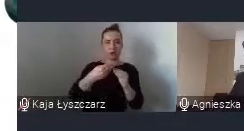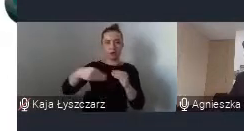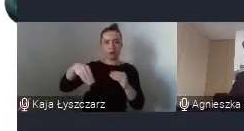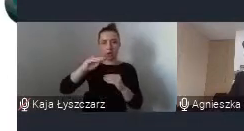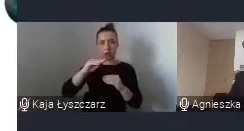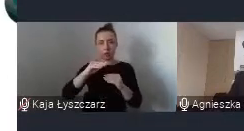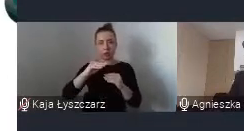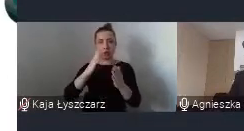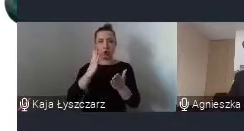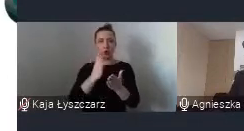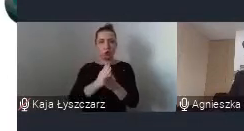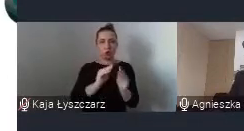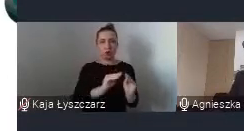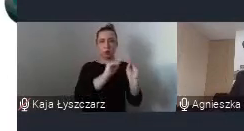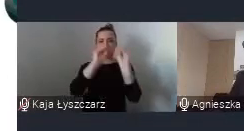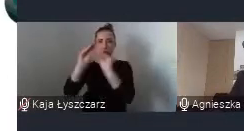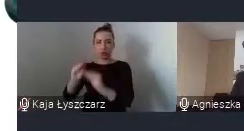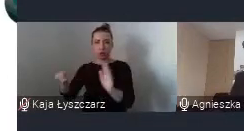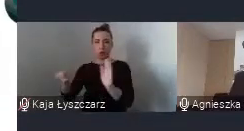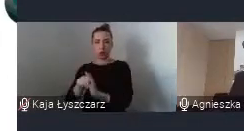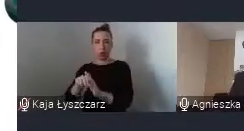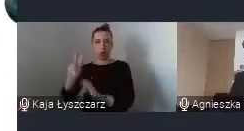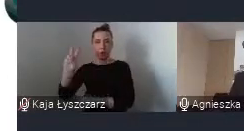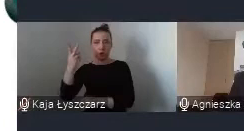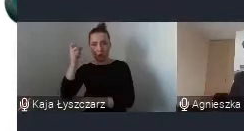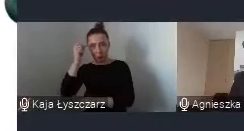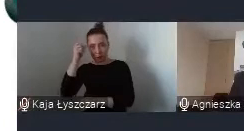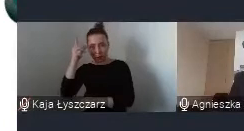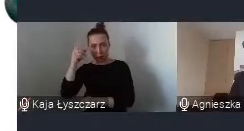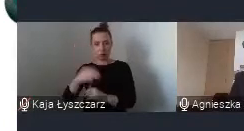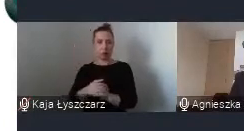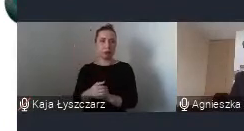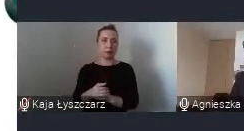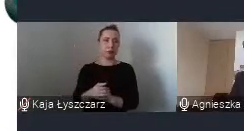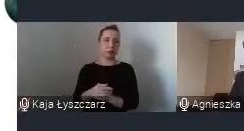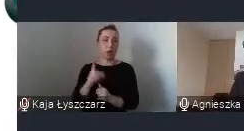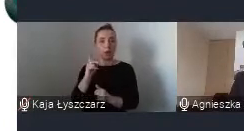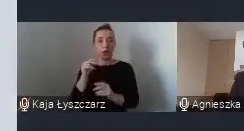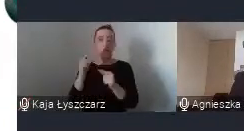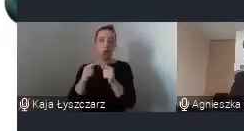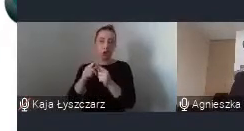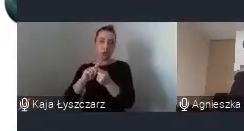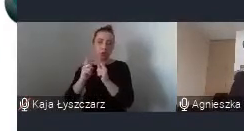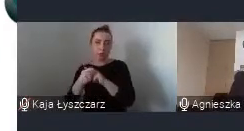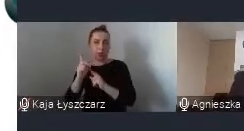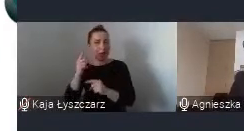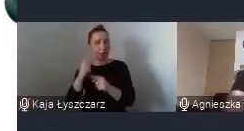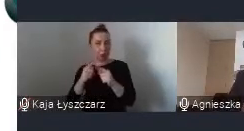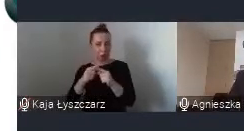dla European Urban Initiative. Tutaj będą pewne modyfikacje, ale raczej drobne.